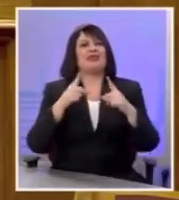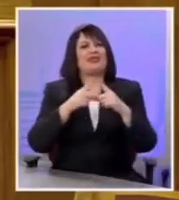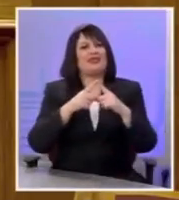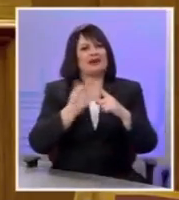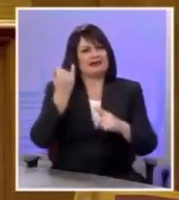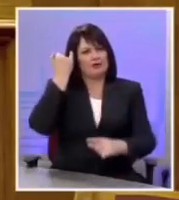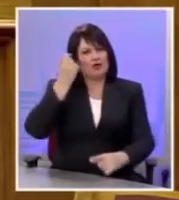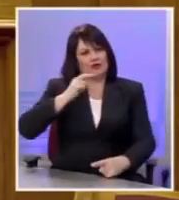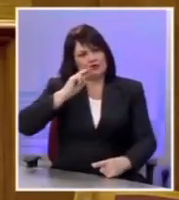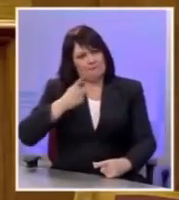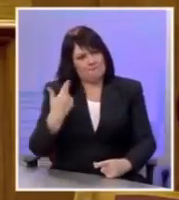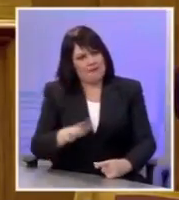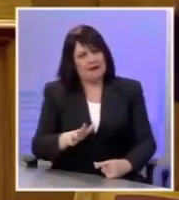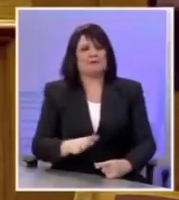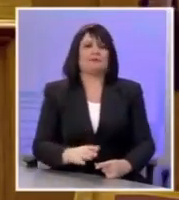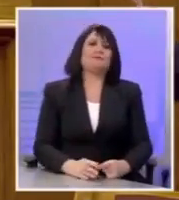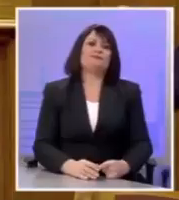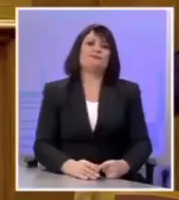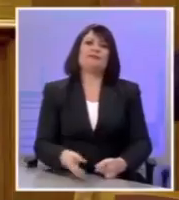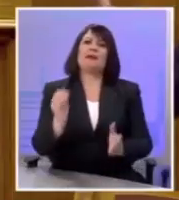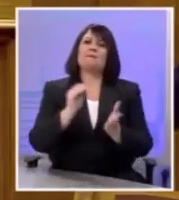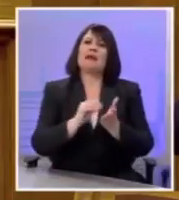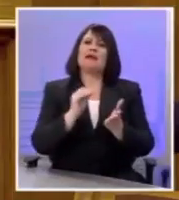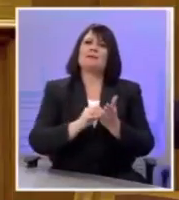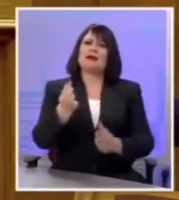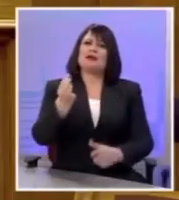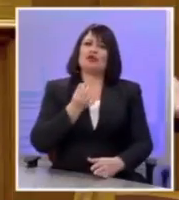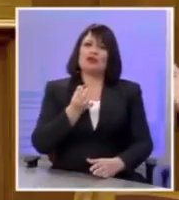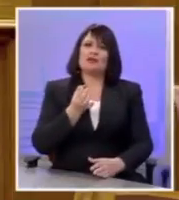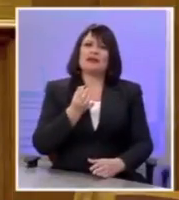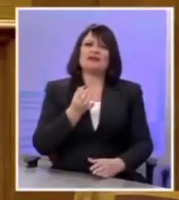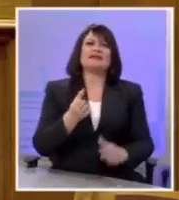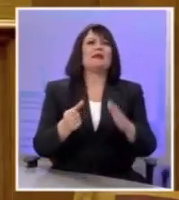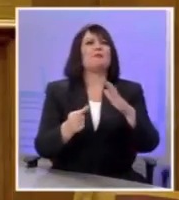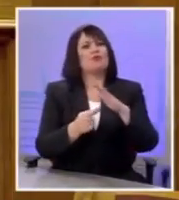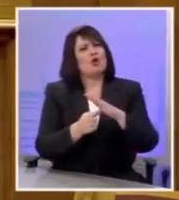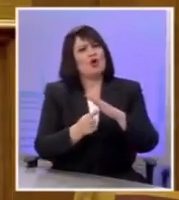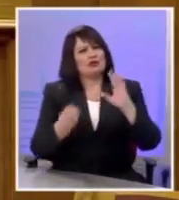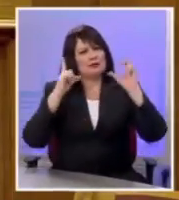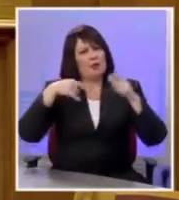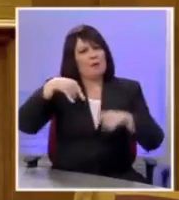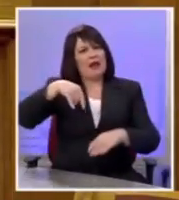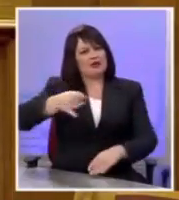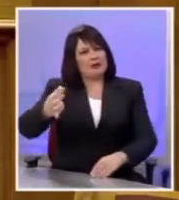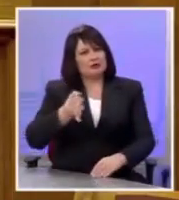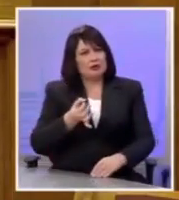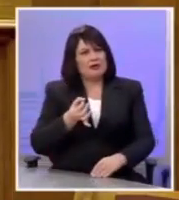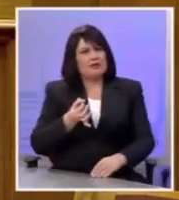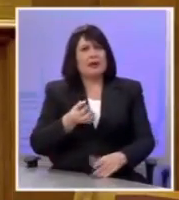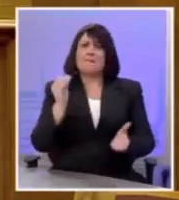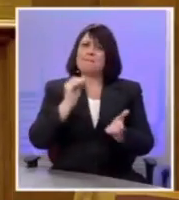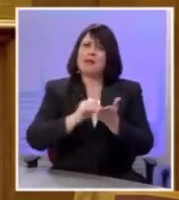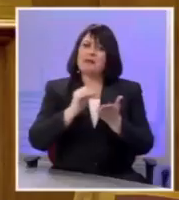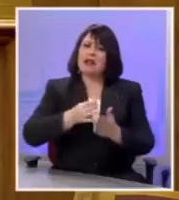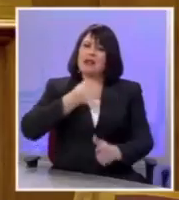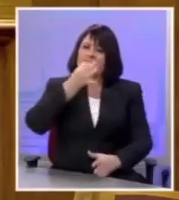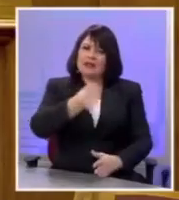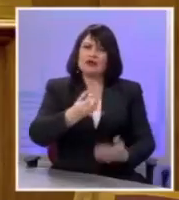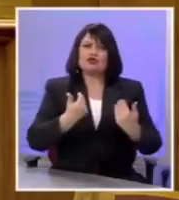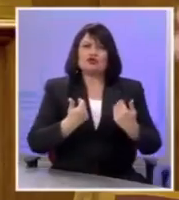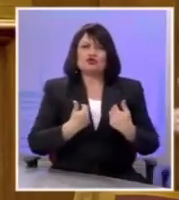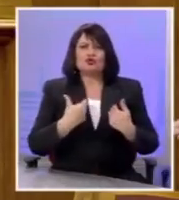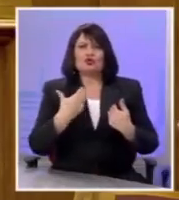Γιάννης ο Δραγασάκης. Επειδή το ξαναείπε ο κύριος πρόεδρος της Νέας Δημοκρατίας, να σας το ξαναπώ κι εγώ για να